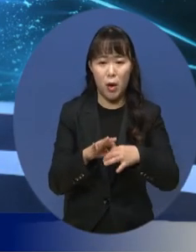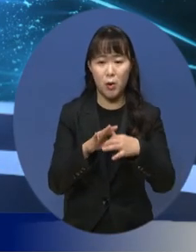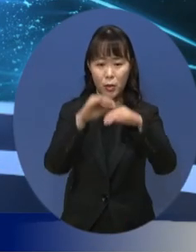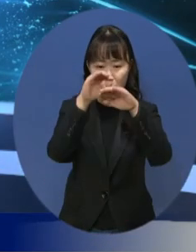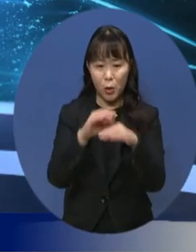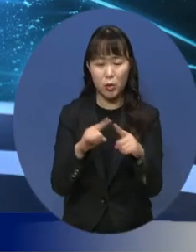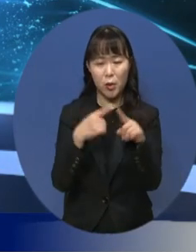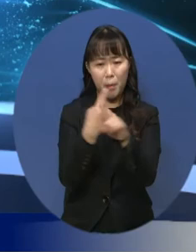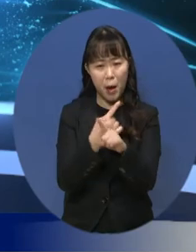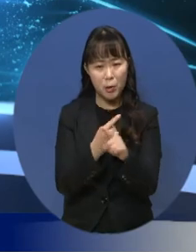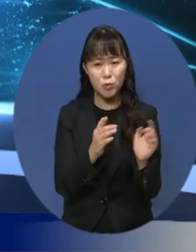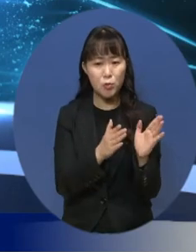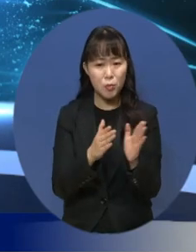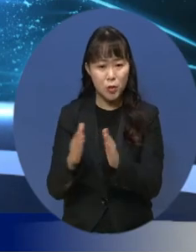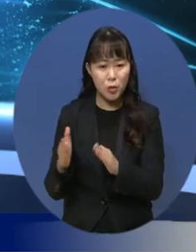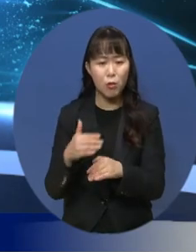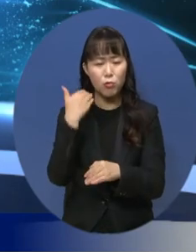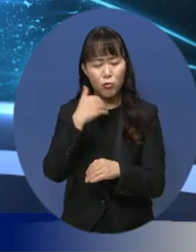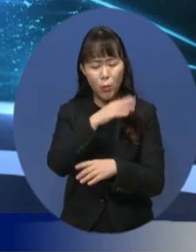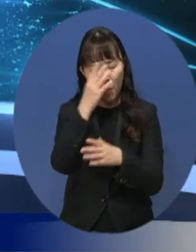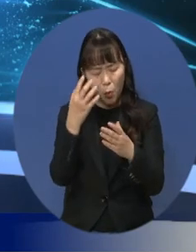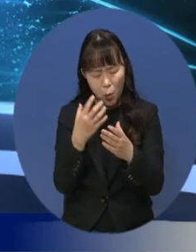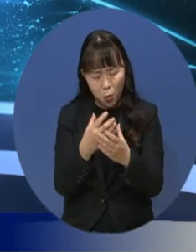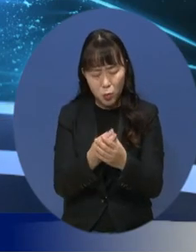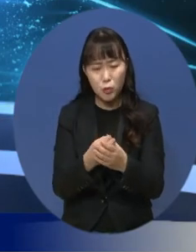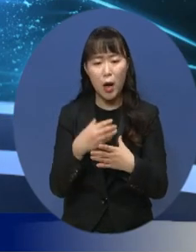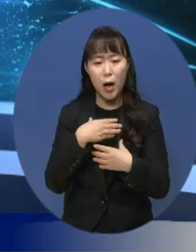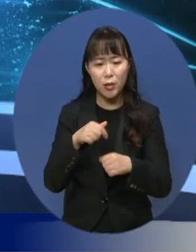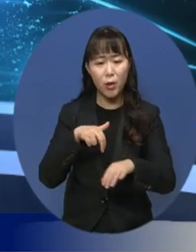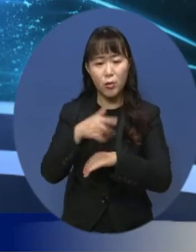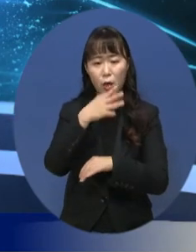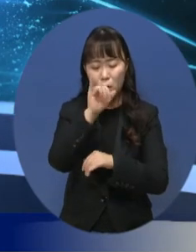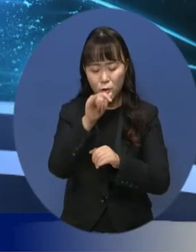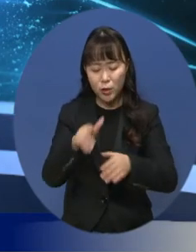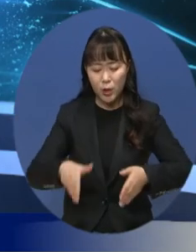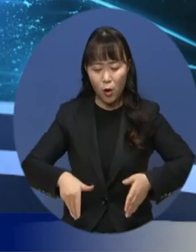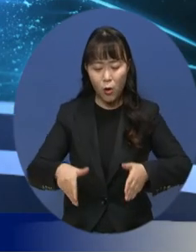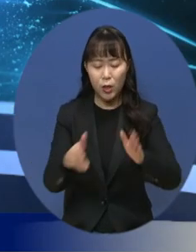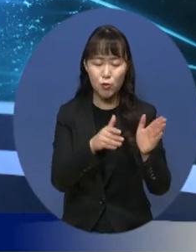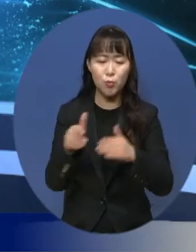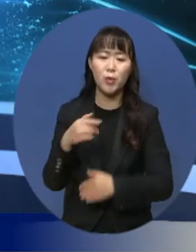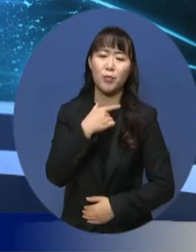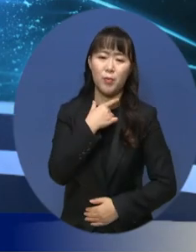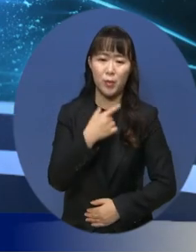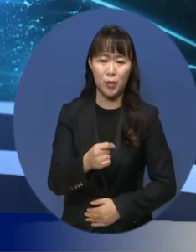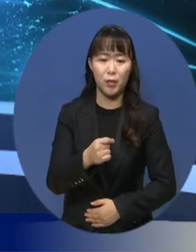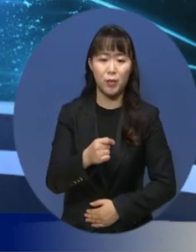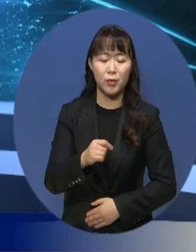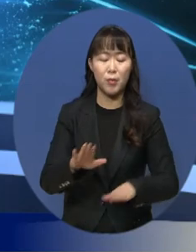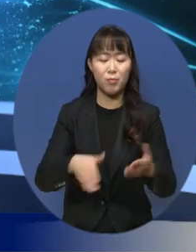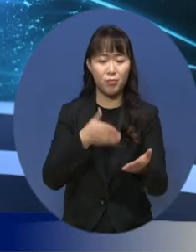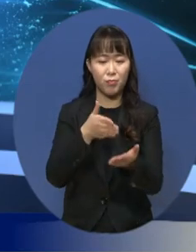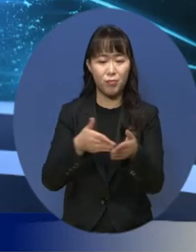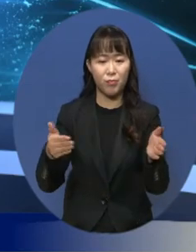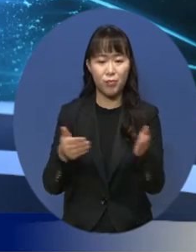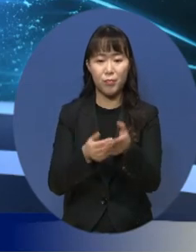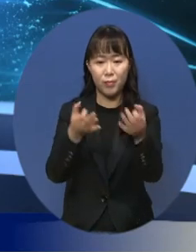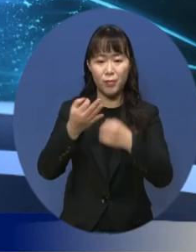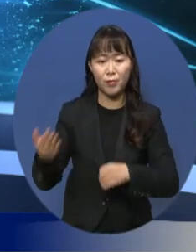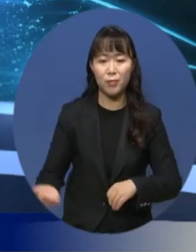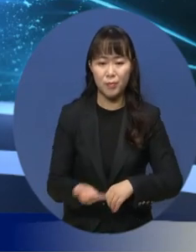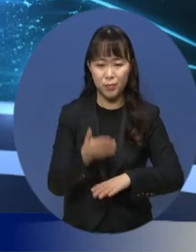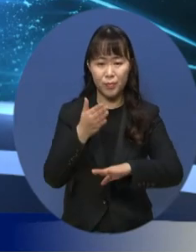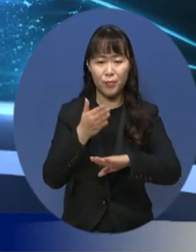대한 개선안이 마련되어 누구나 안전하게 걸을 수 있는 거리가 조성되길 바랍니다. 이상 복지TV 뉴스를